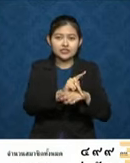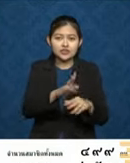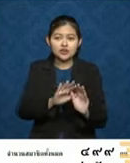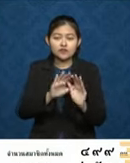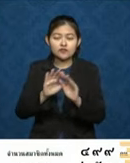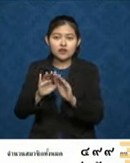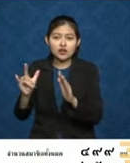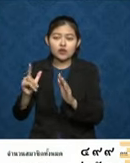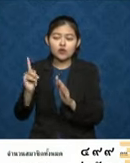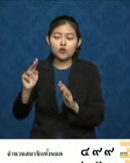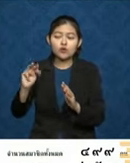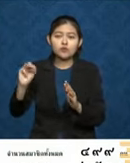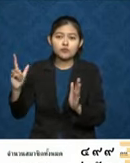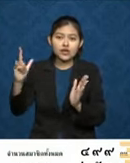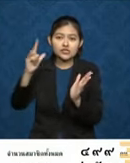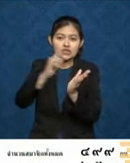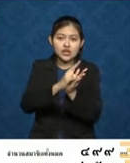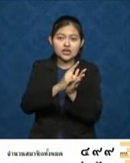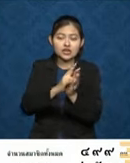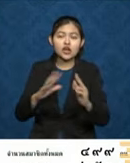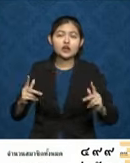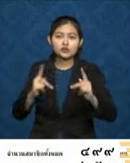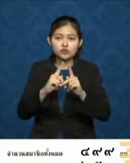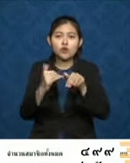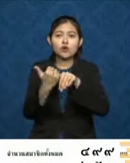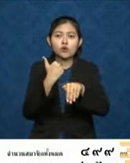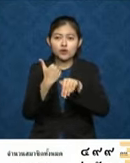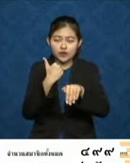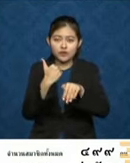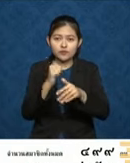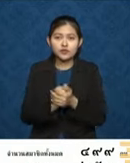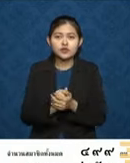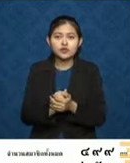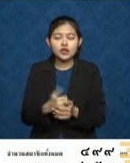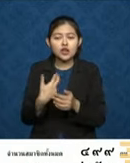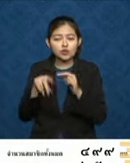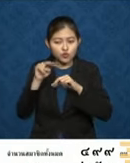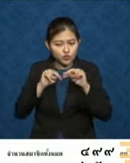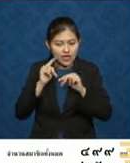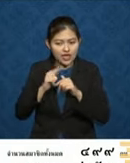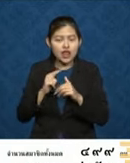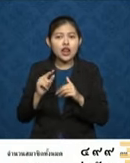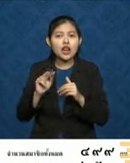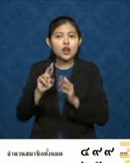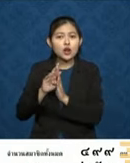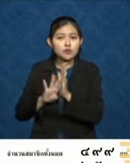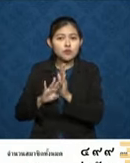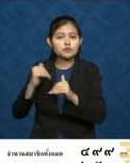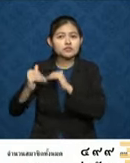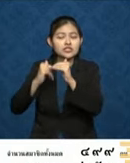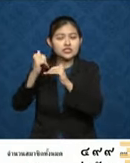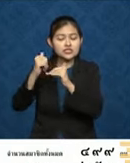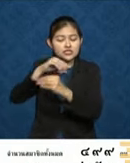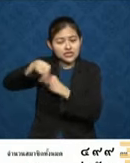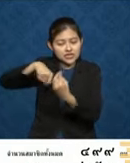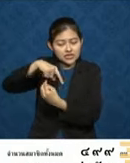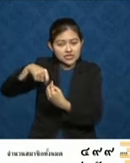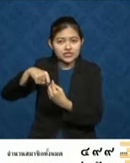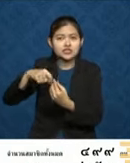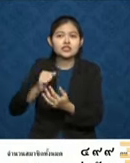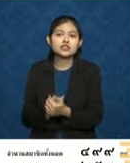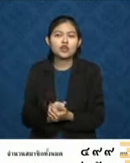ท่าอาศยานภายใต้กระทรวงคมนาคมพิจารณาถึงระบบเศรษฐกิจโอกาสของพี่น้องจังหวัดชายแดนใต้ขออย่ายกเลิกเที่ยว